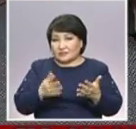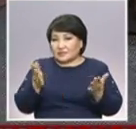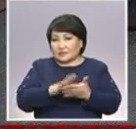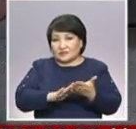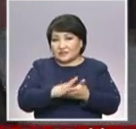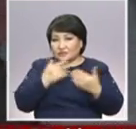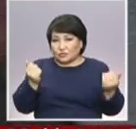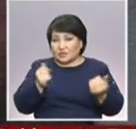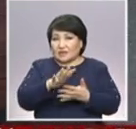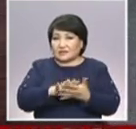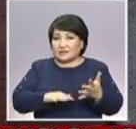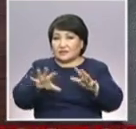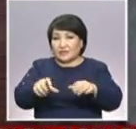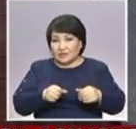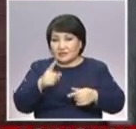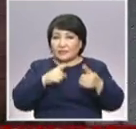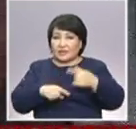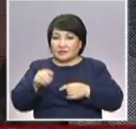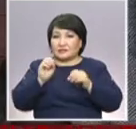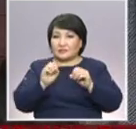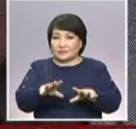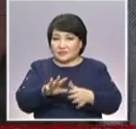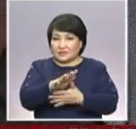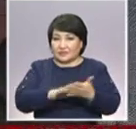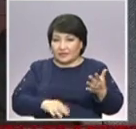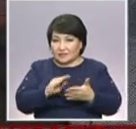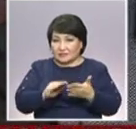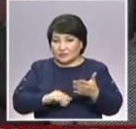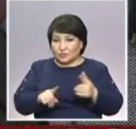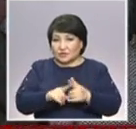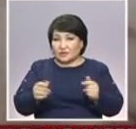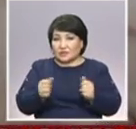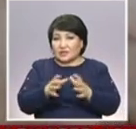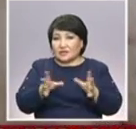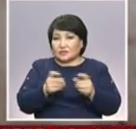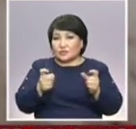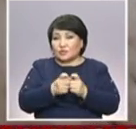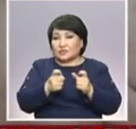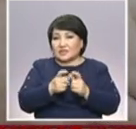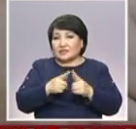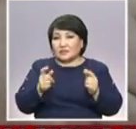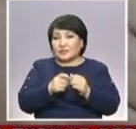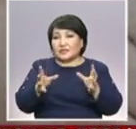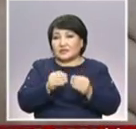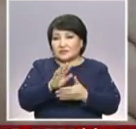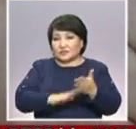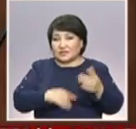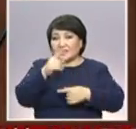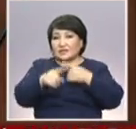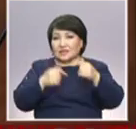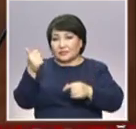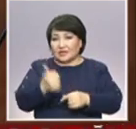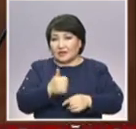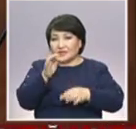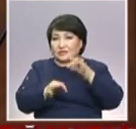арызын бір алып қайта жазады. Онымен қоймай бұл жемқорлыққа қарсы агенттікпен бірге жүзеге асып отыр. Сот шешімі келесі аптаға шегерілді. Сотта